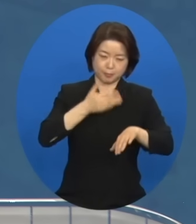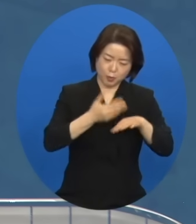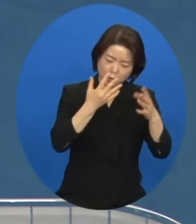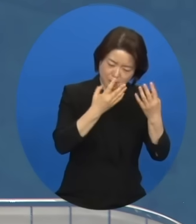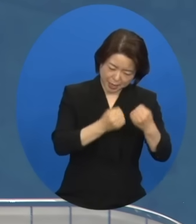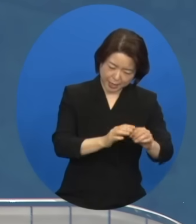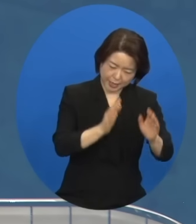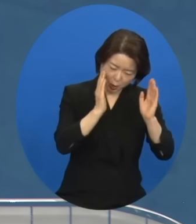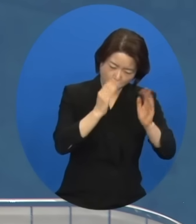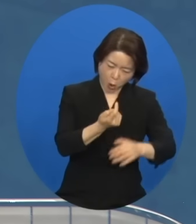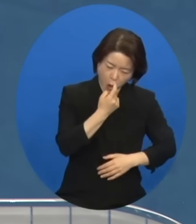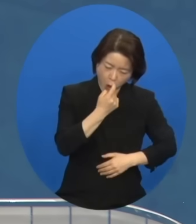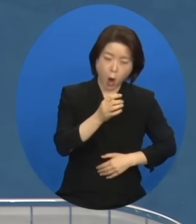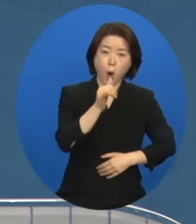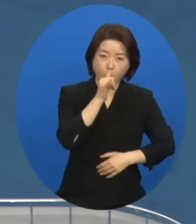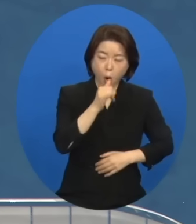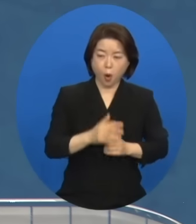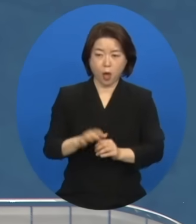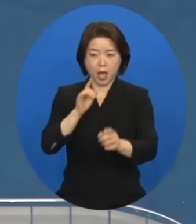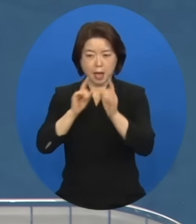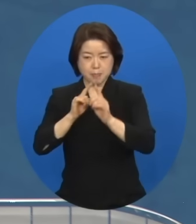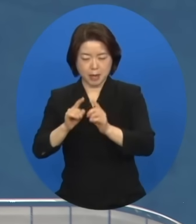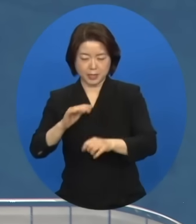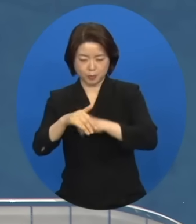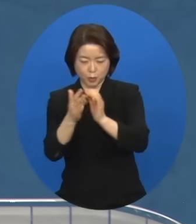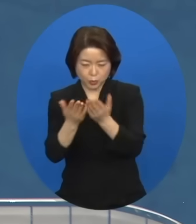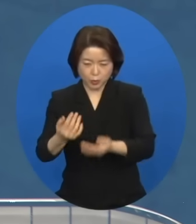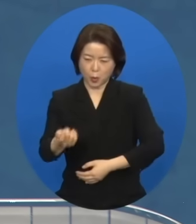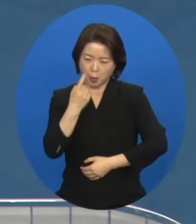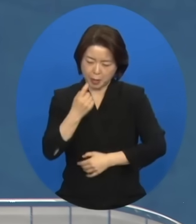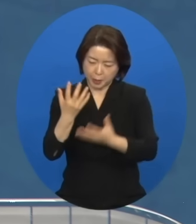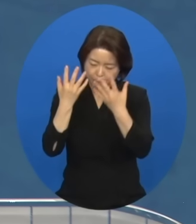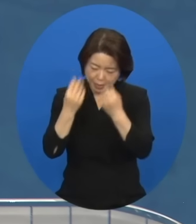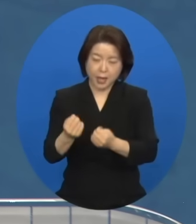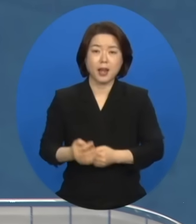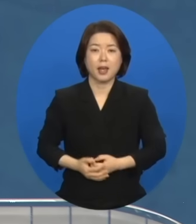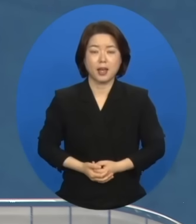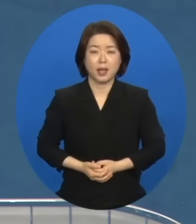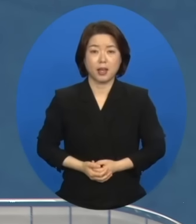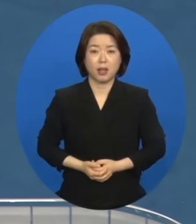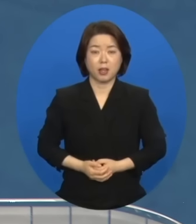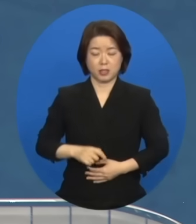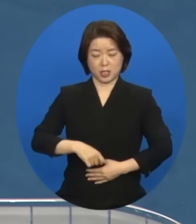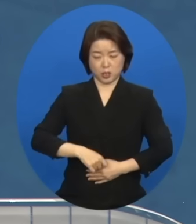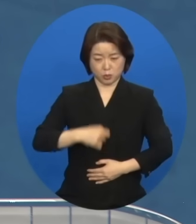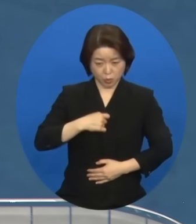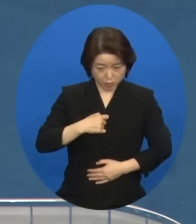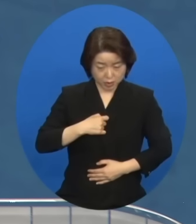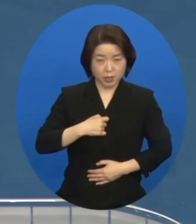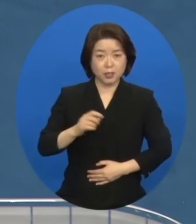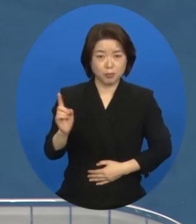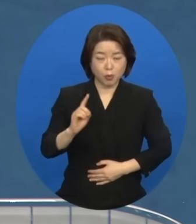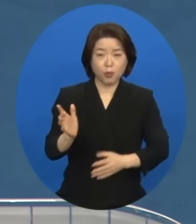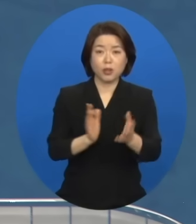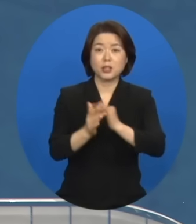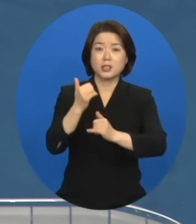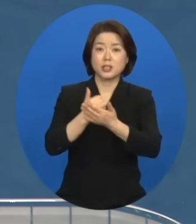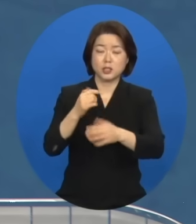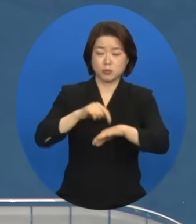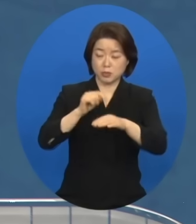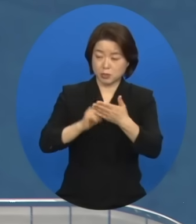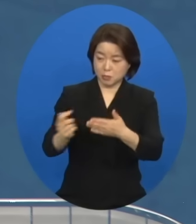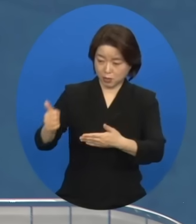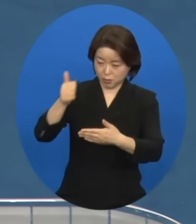받고 또 말씀도 성경도 많이 배웠는데 솔직히 예수님께서 제